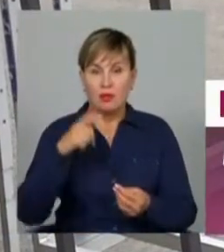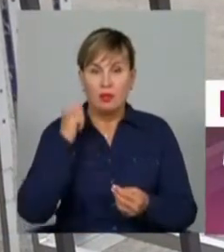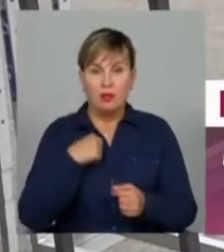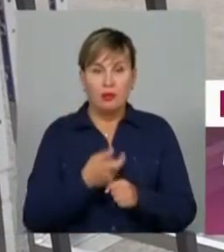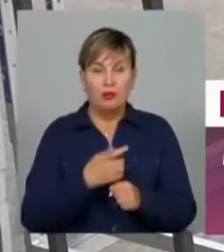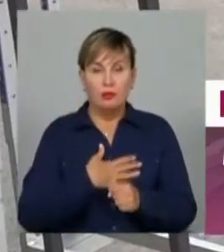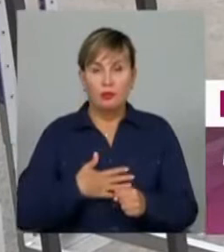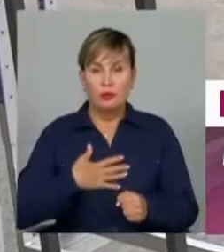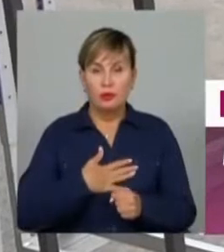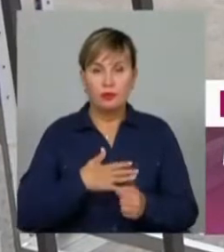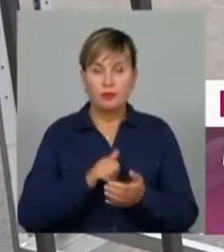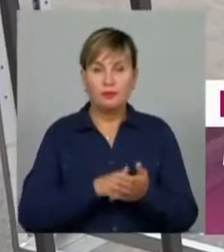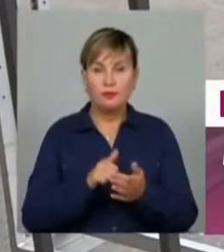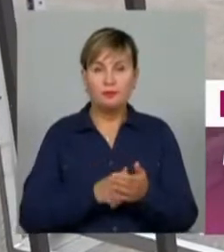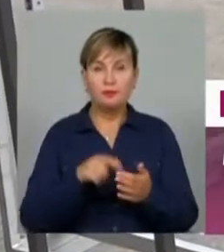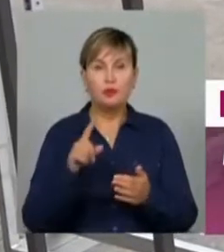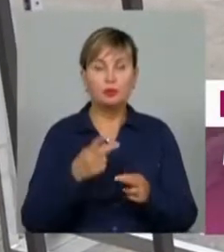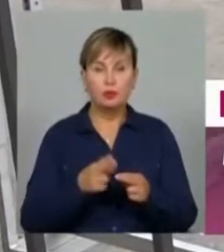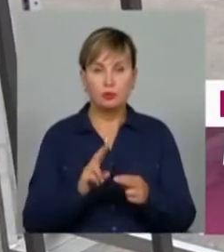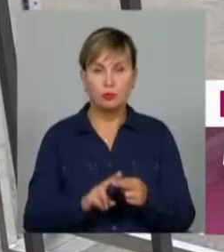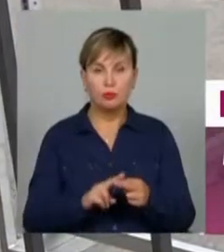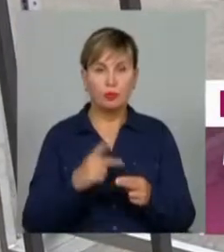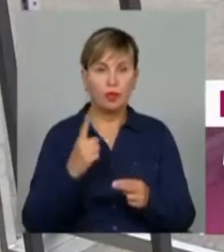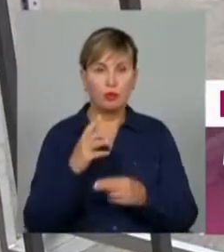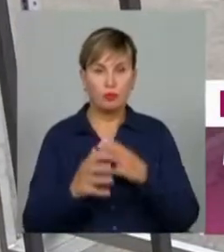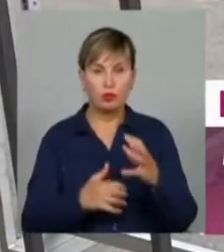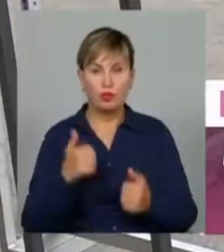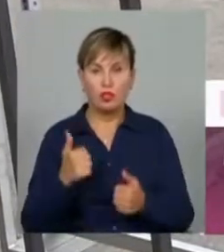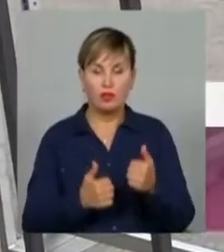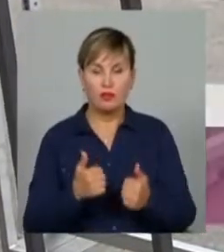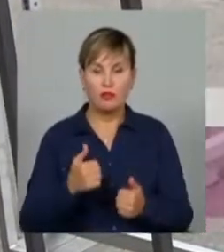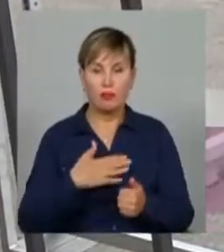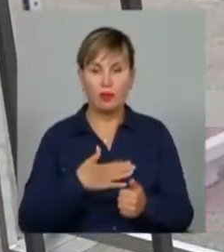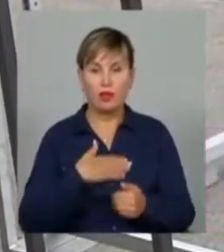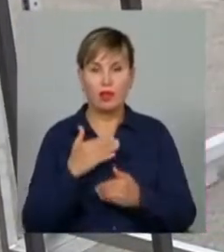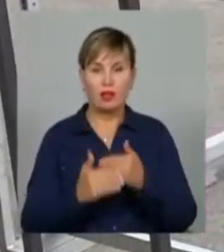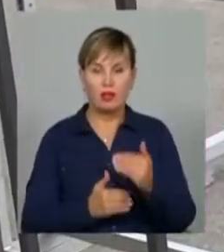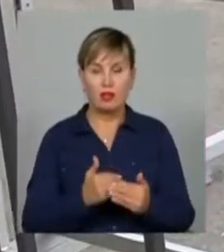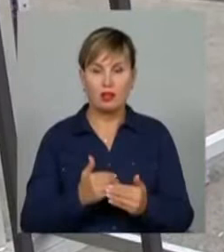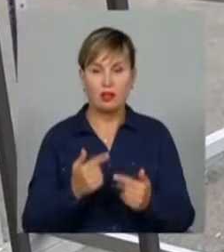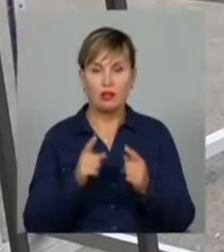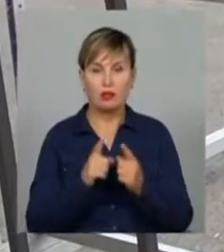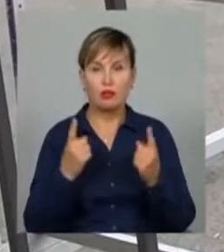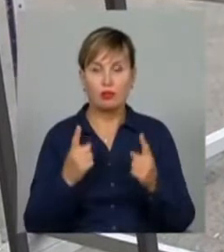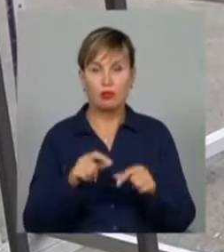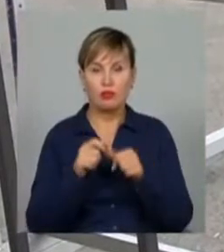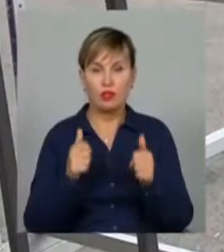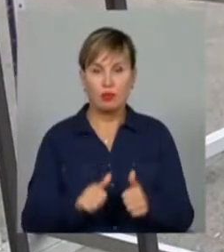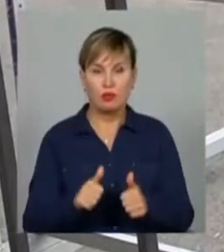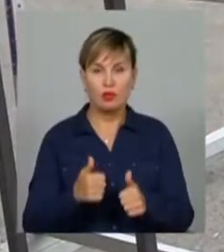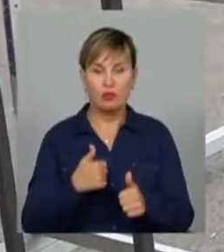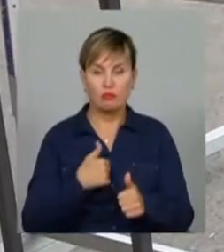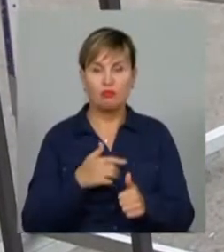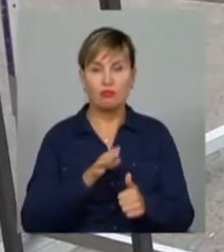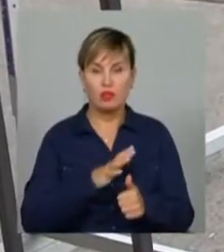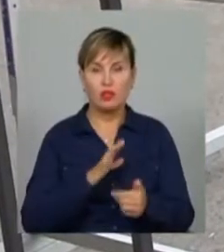очень переживаю по этому поводу, потому что это первые международные соревнования в моей карьере такого крупного формата. До этого чемпионаты мира в